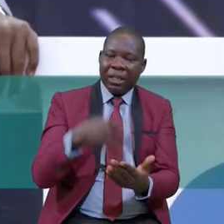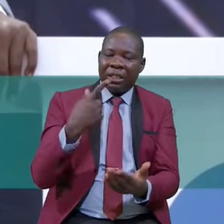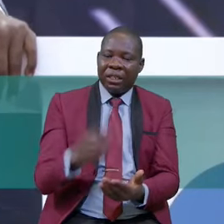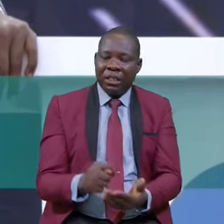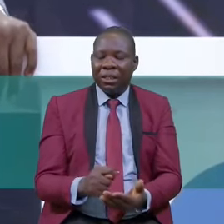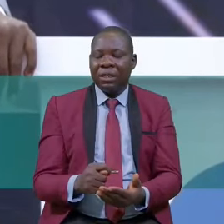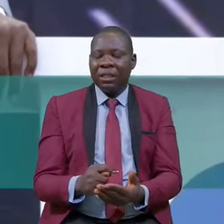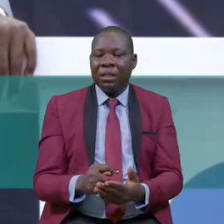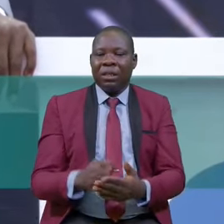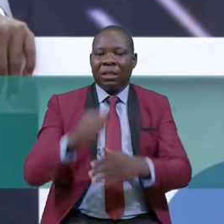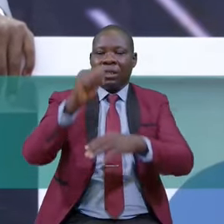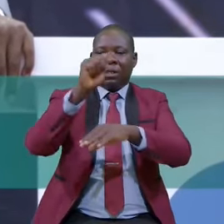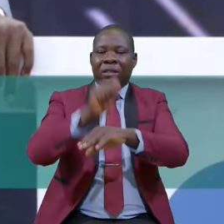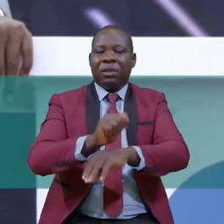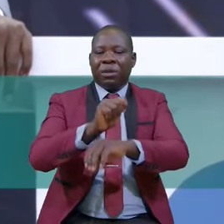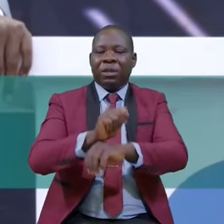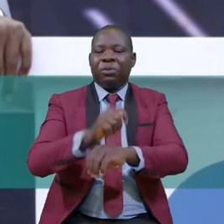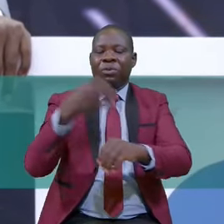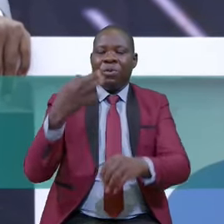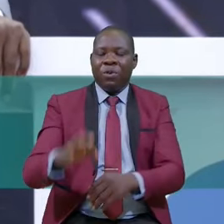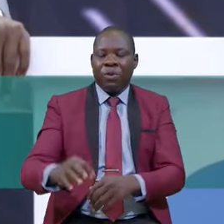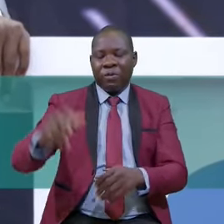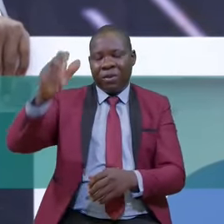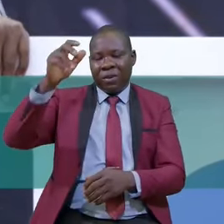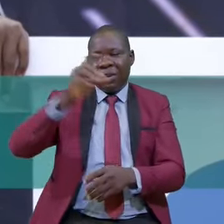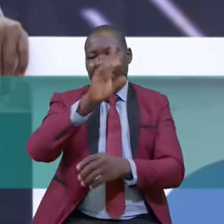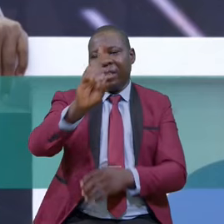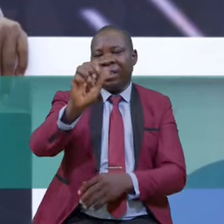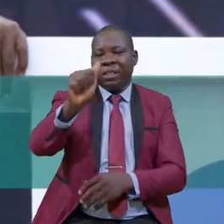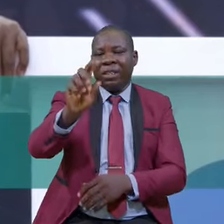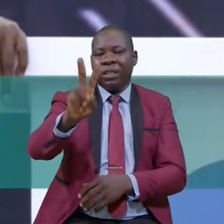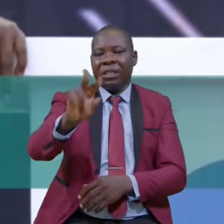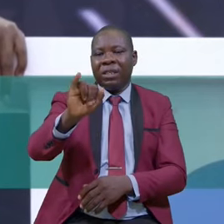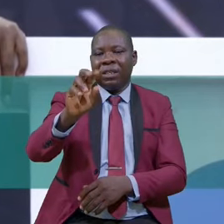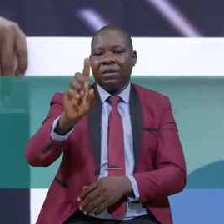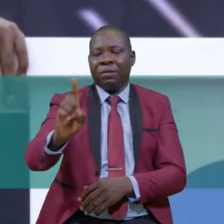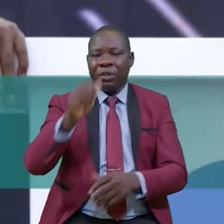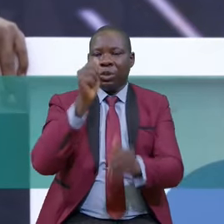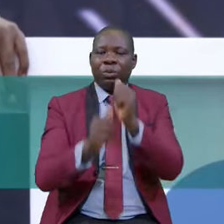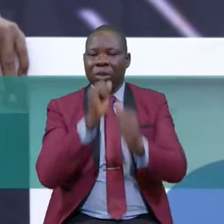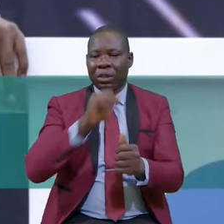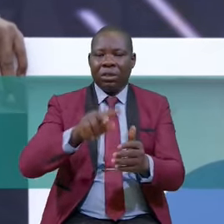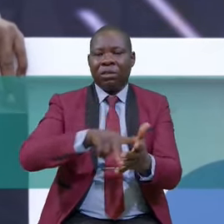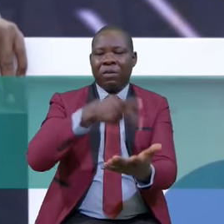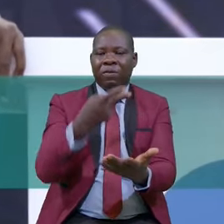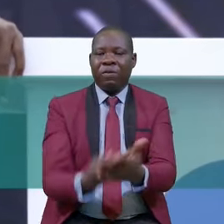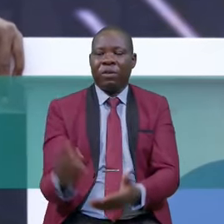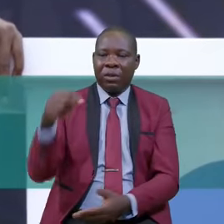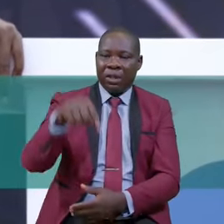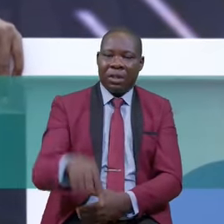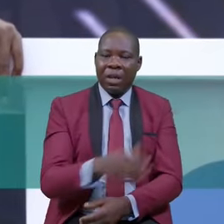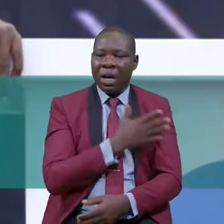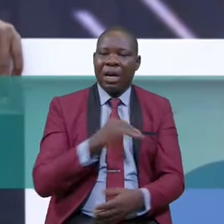David. J'en réparerai les ruines et je la redresserai. Ça